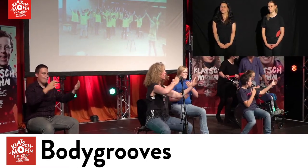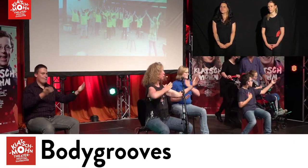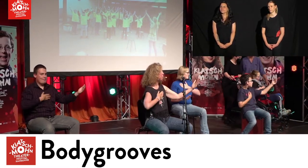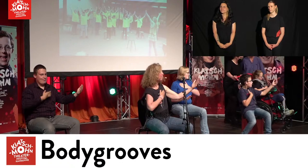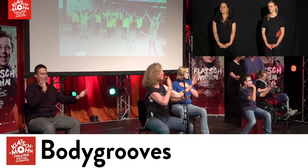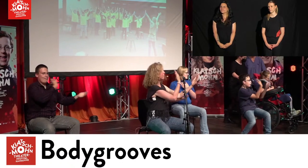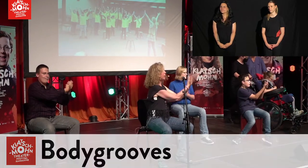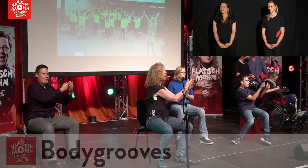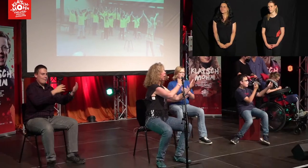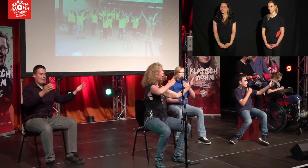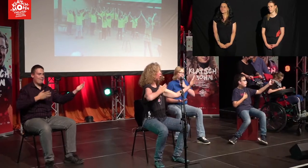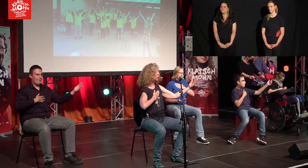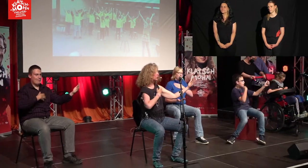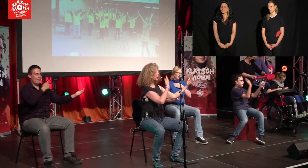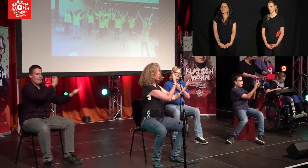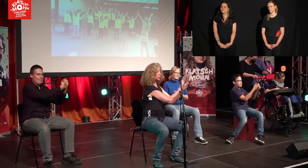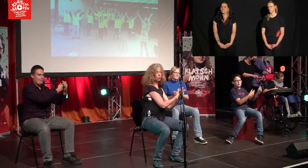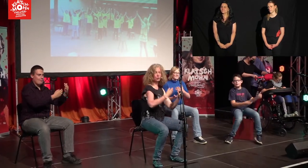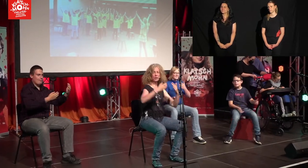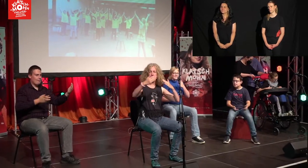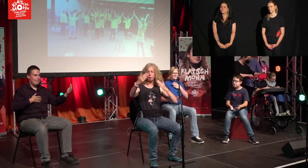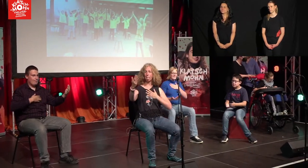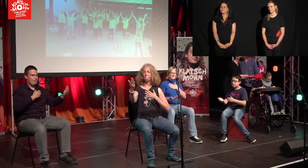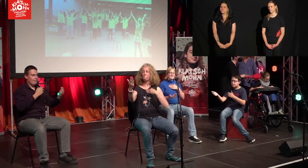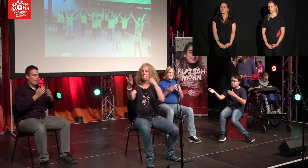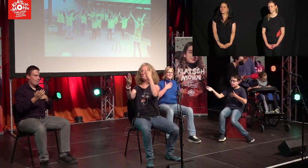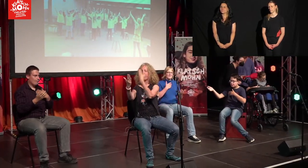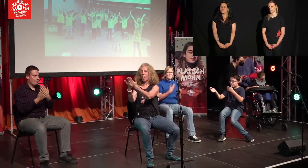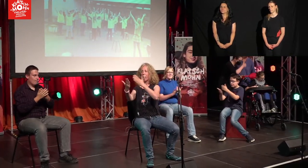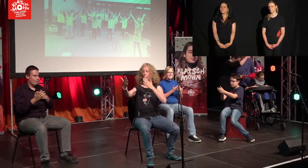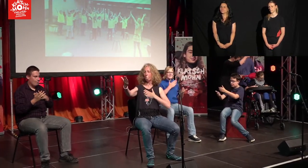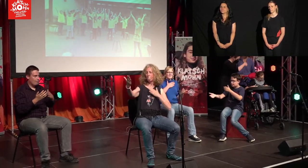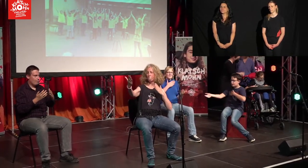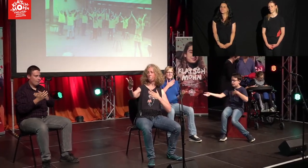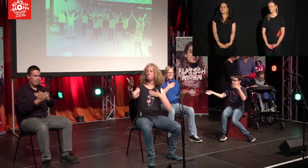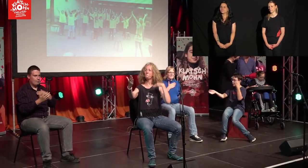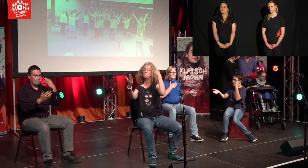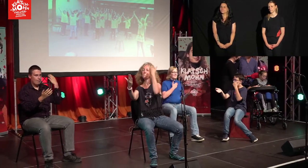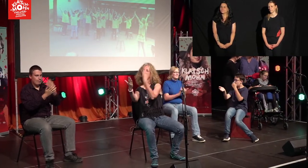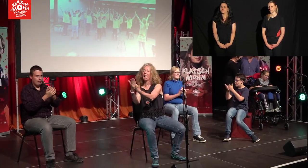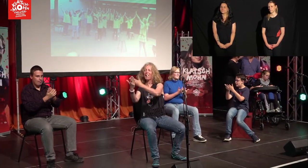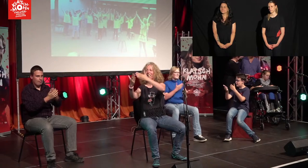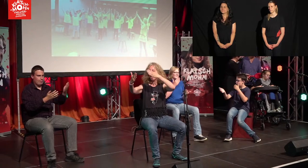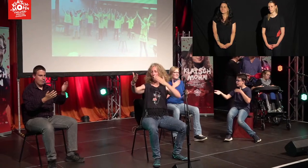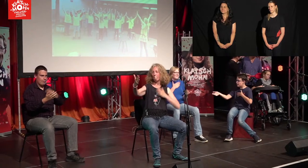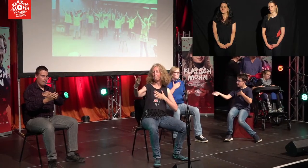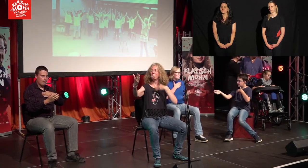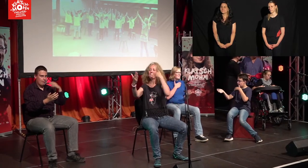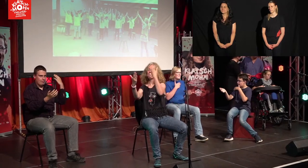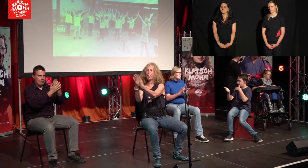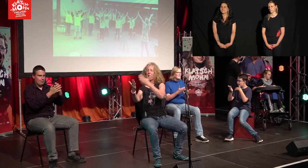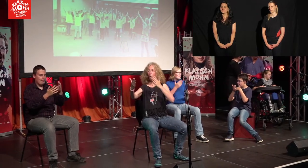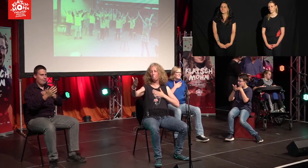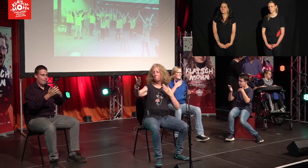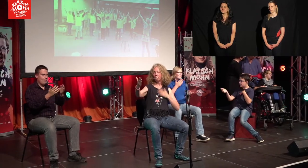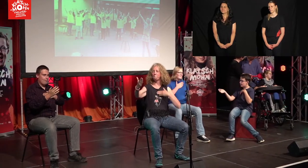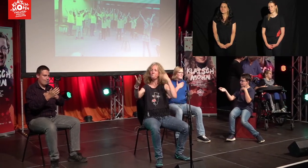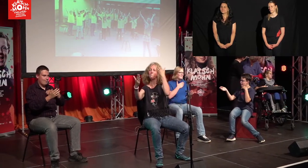m-ba, m-ba. Und etwas groovy ist m-ba, m-ba,